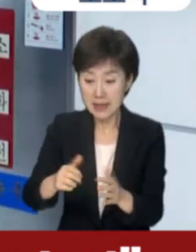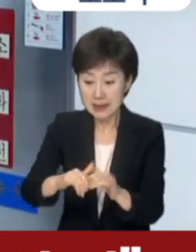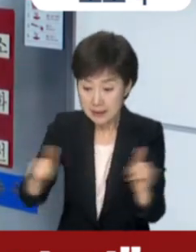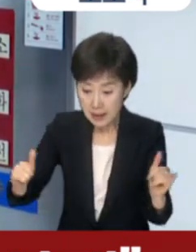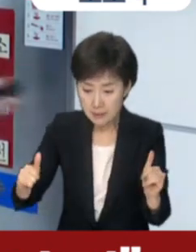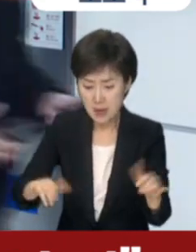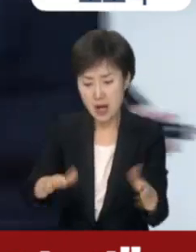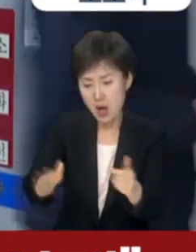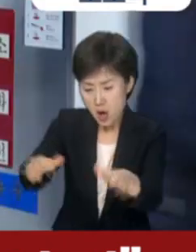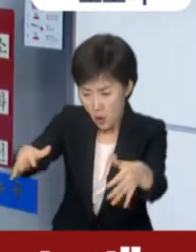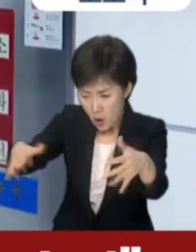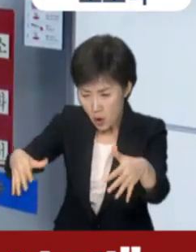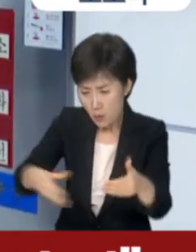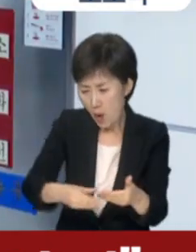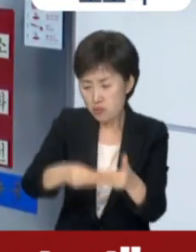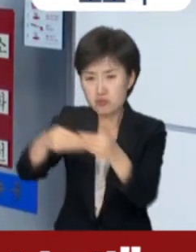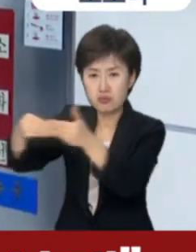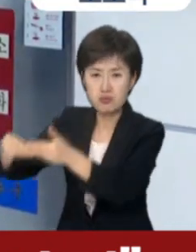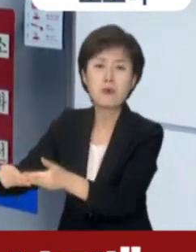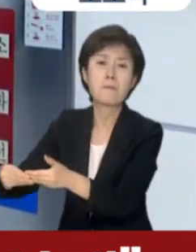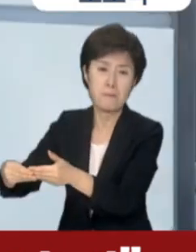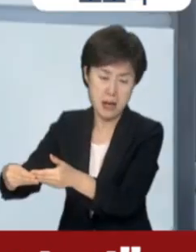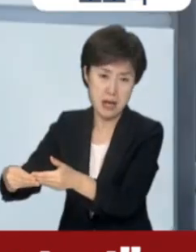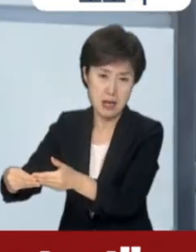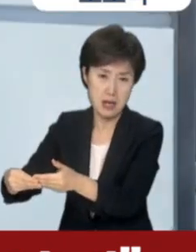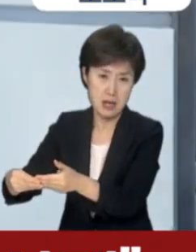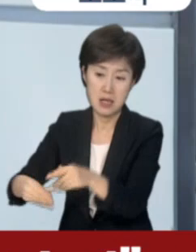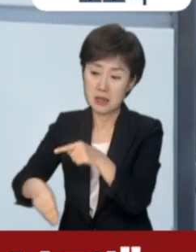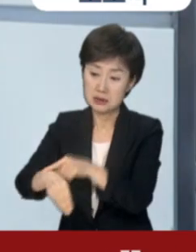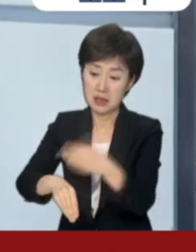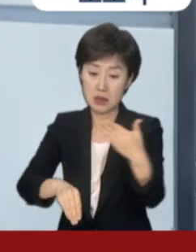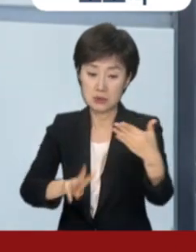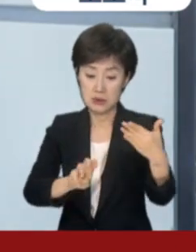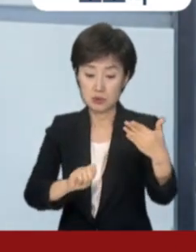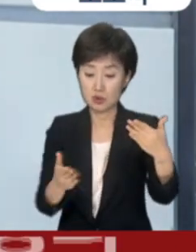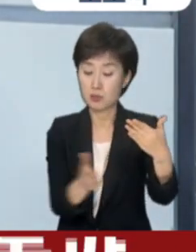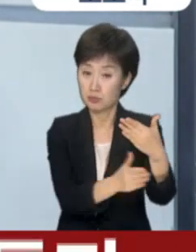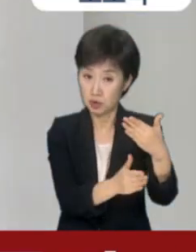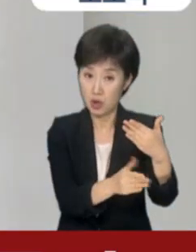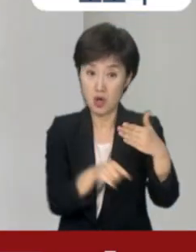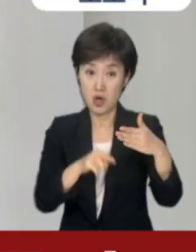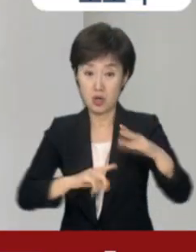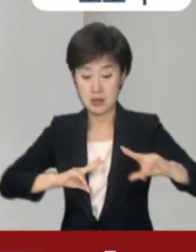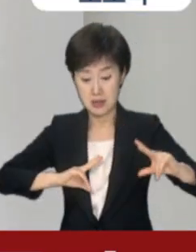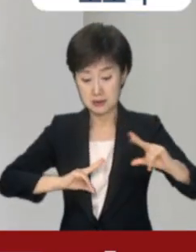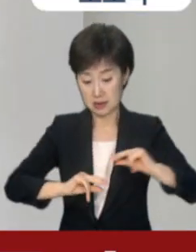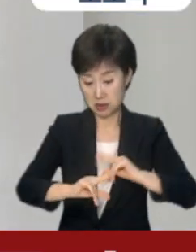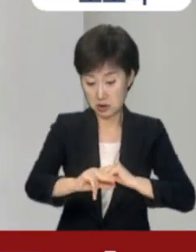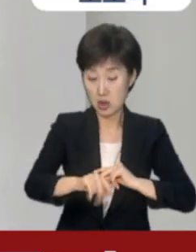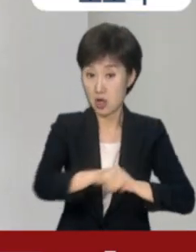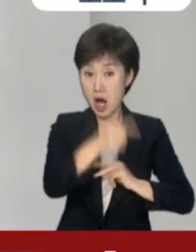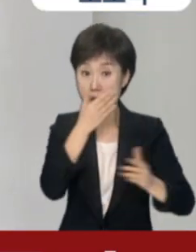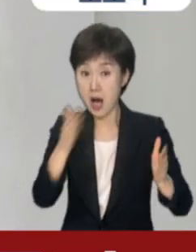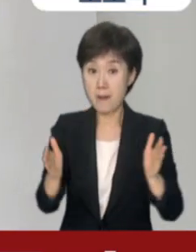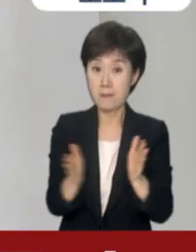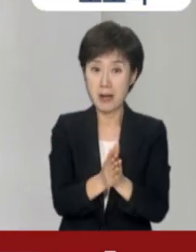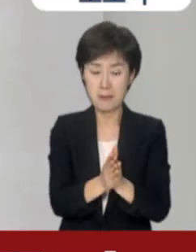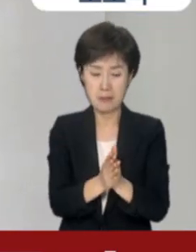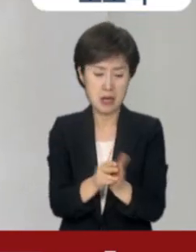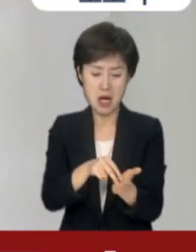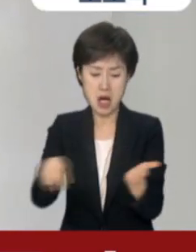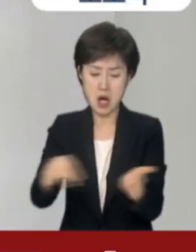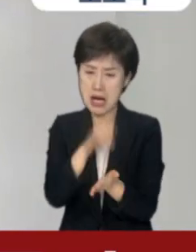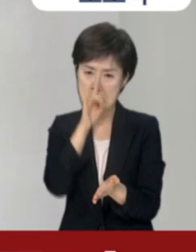수인 분당선 쪽으로 우선 대피시켰는데요. 9시 39분부터는 복정역으로 들어오는 상하행 열차 모두